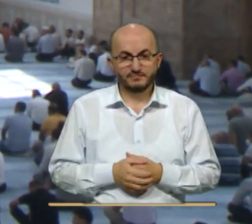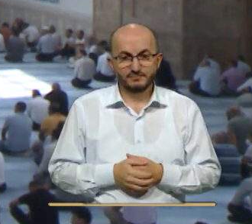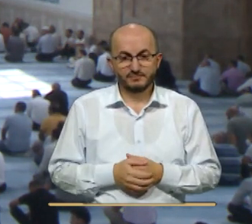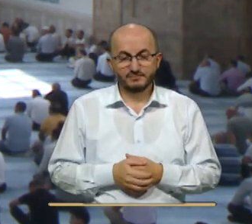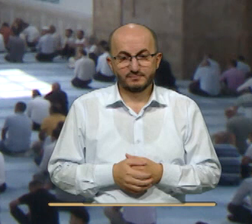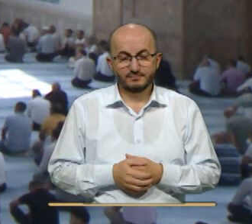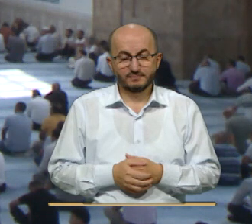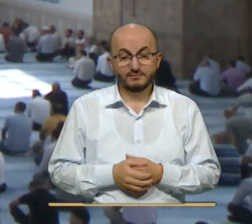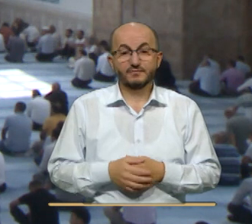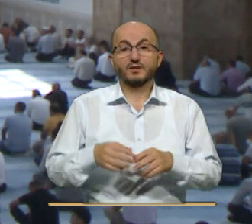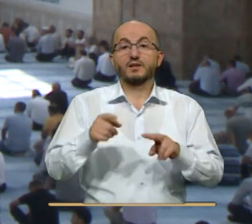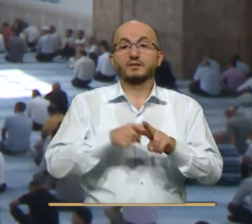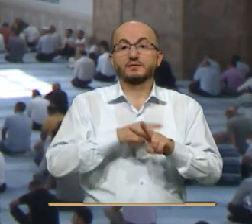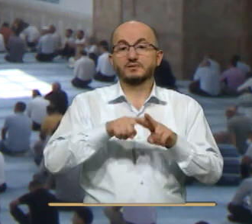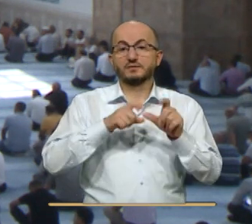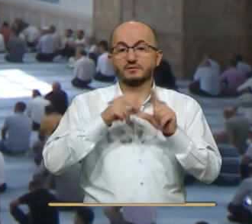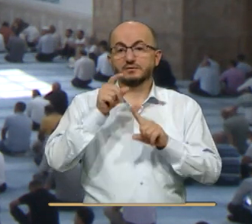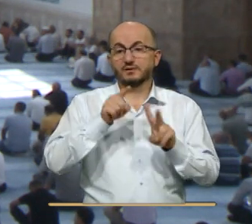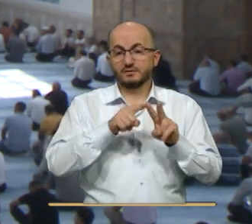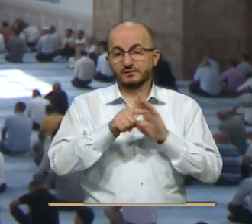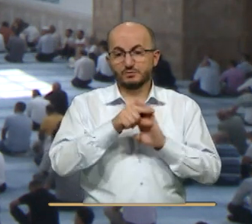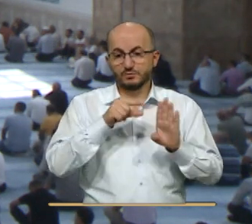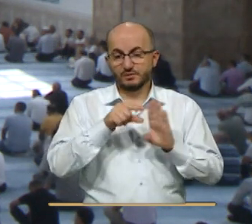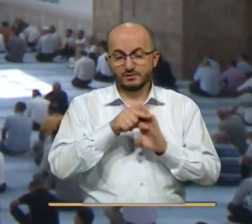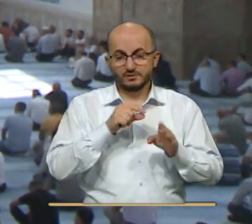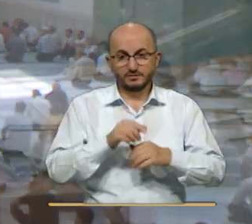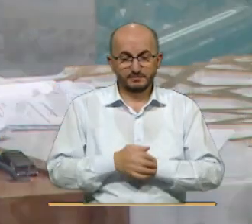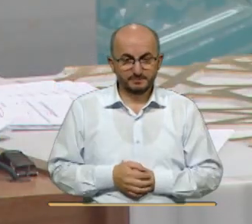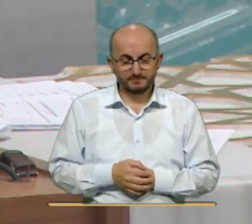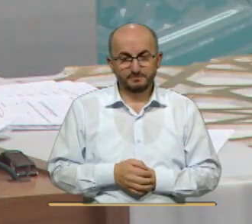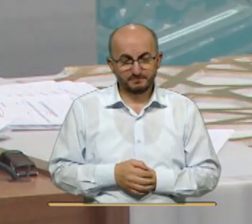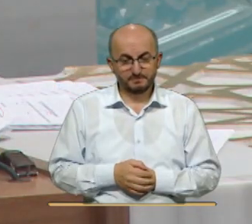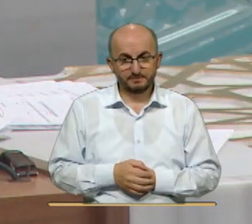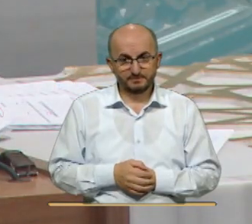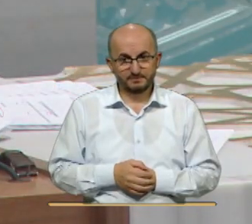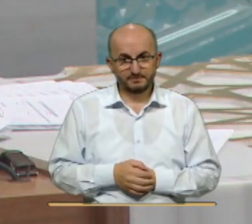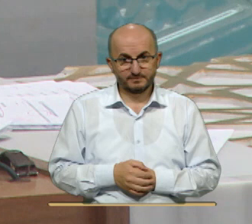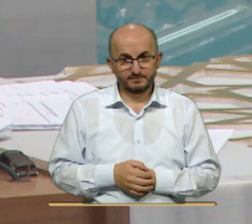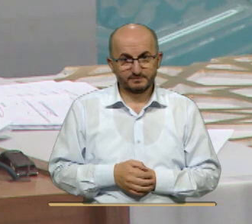bakınız Yasin-i Şerif, Yasin vel Kur'anil Hakim.